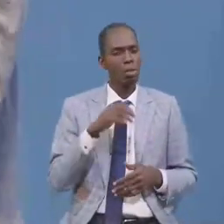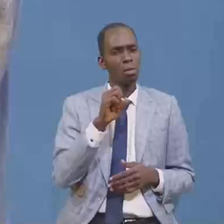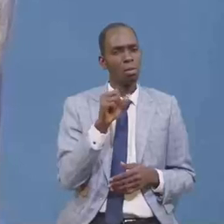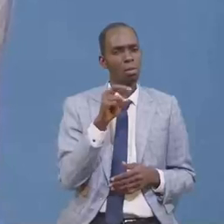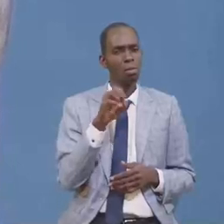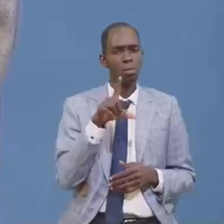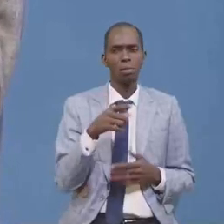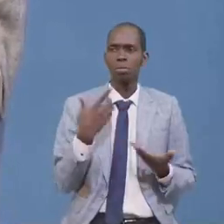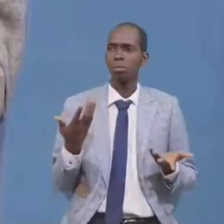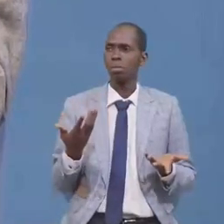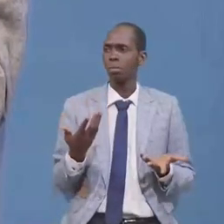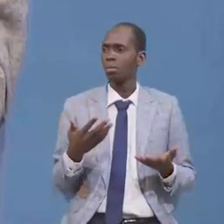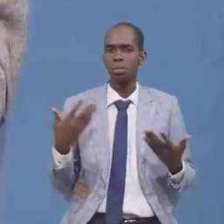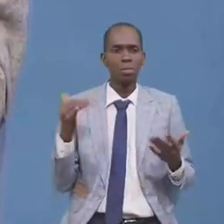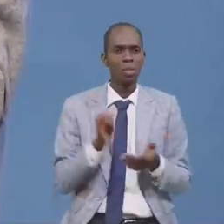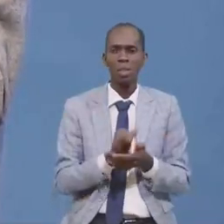Et Samuel dit, mais ils sont tous finis.